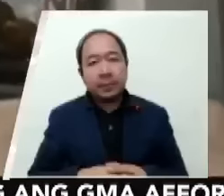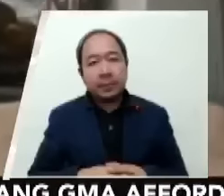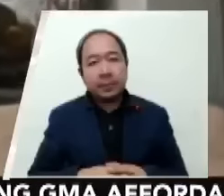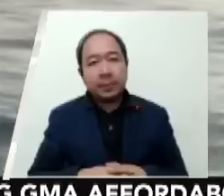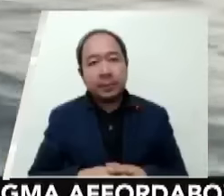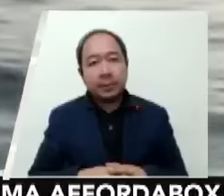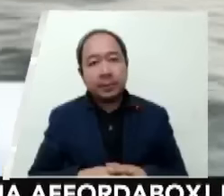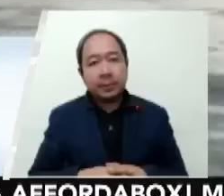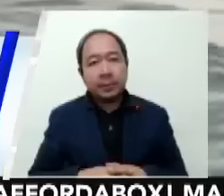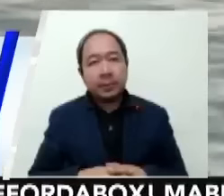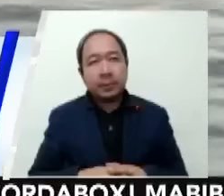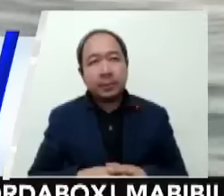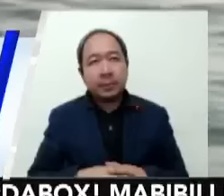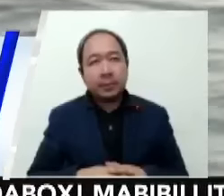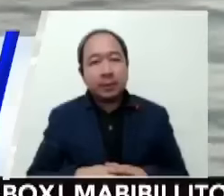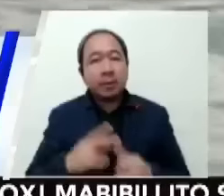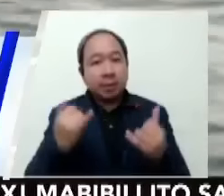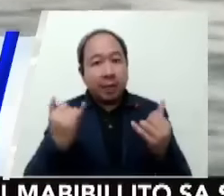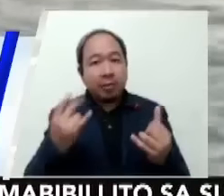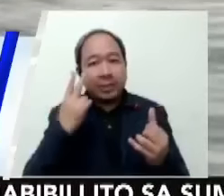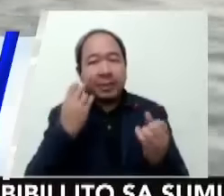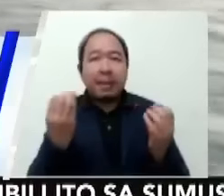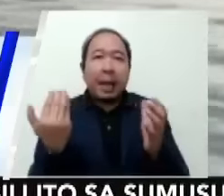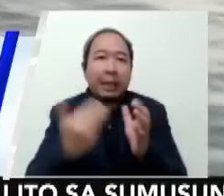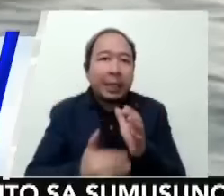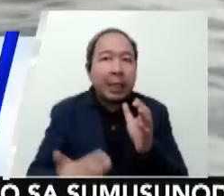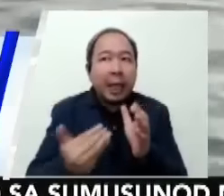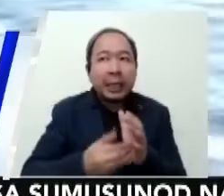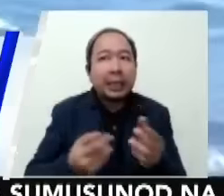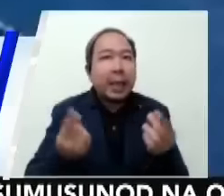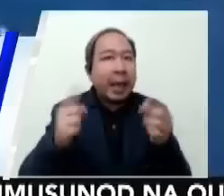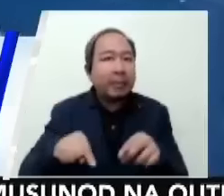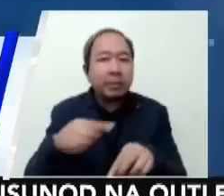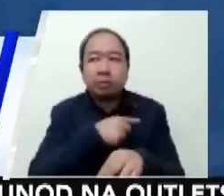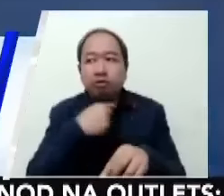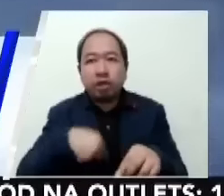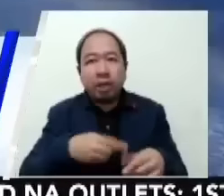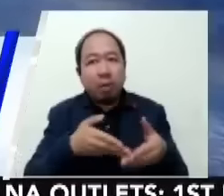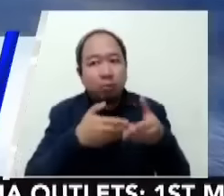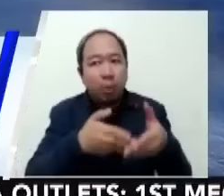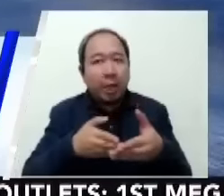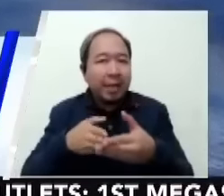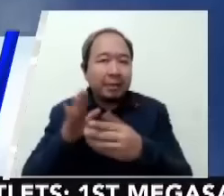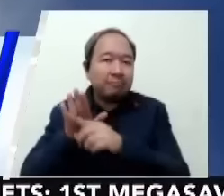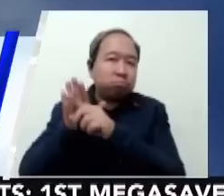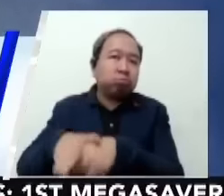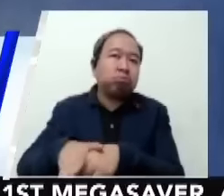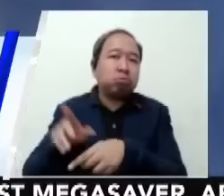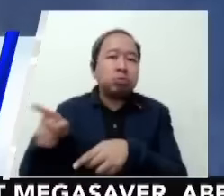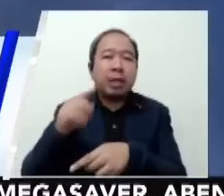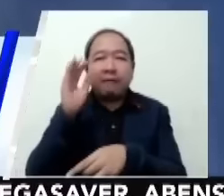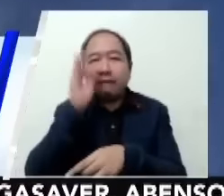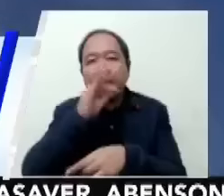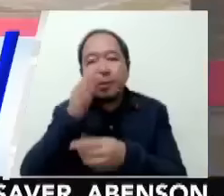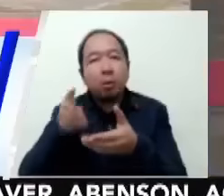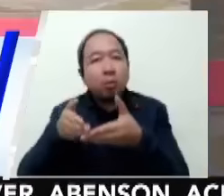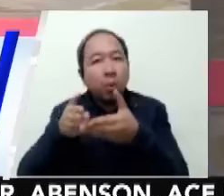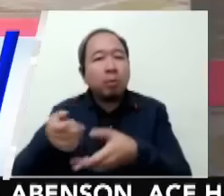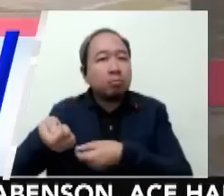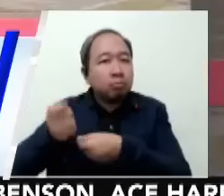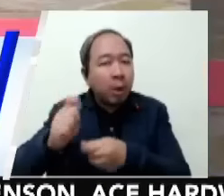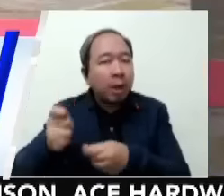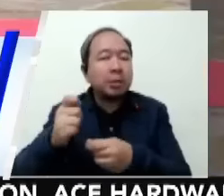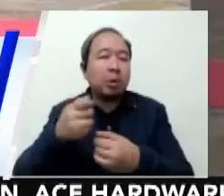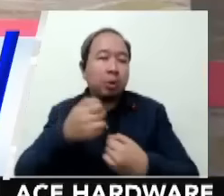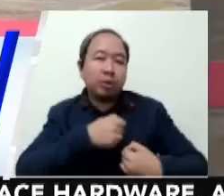Mayat-maya na mga insidente ng pangaharas ng China Coast Guard sa mga Pilipino, mapamanging isda, Coast Guard o sundalo man sa West Philippine Sea. Sa